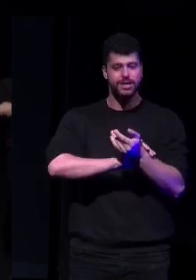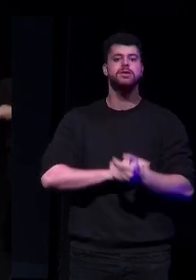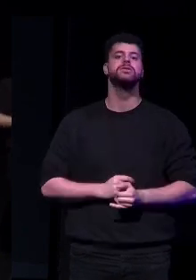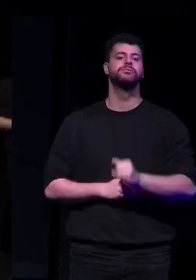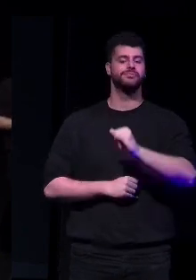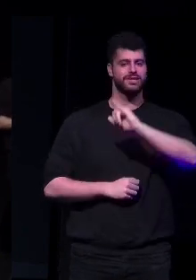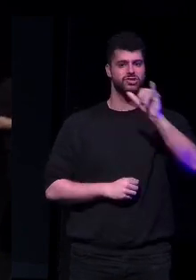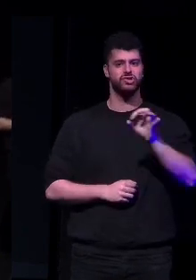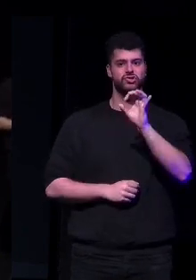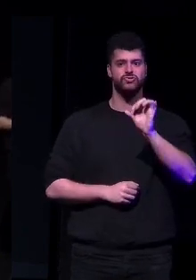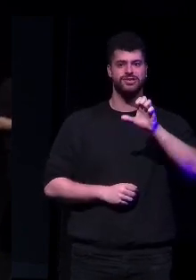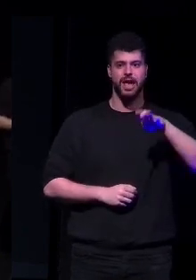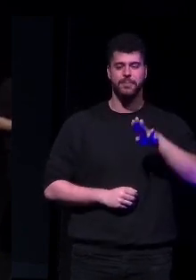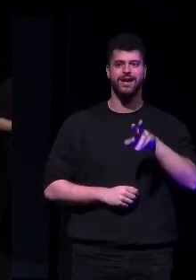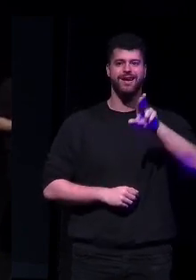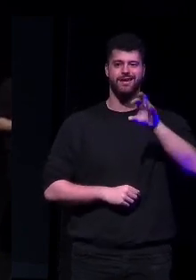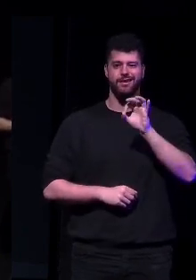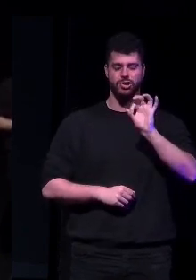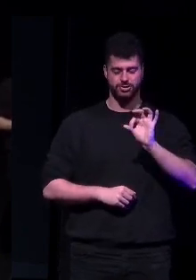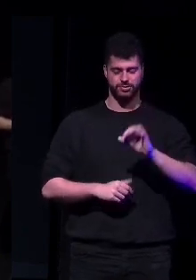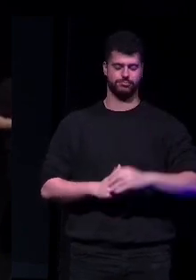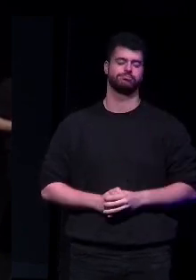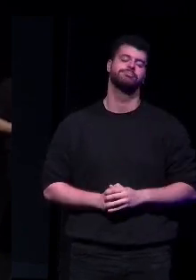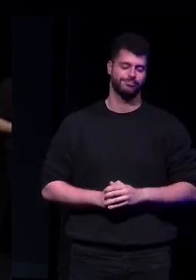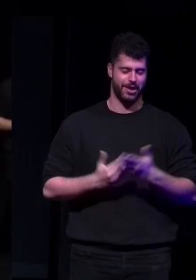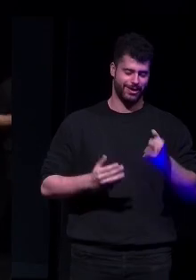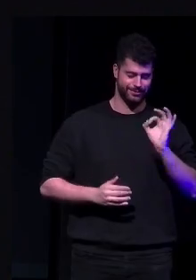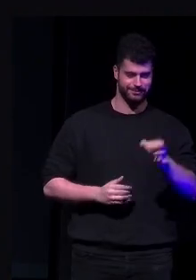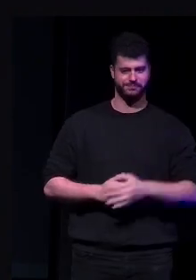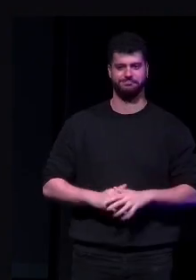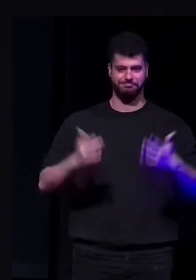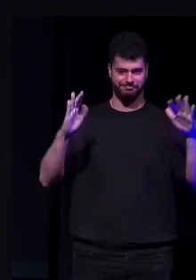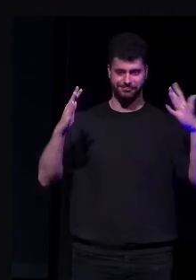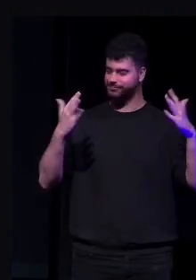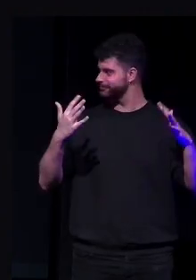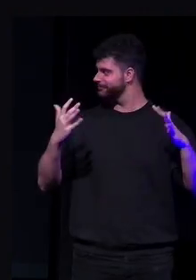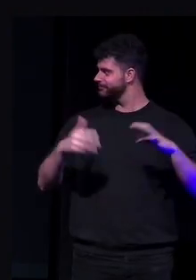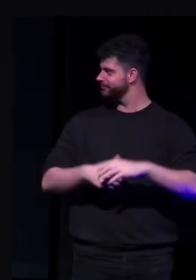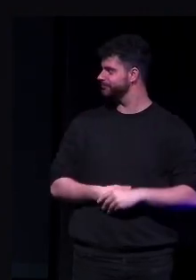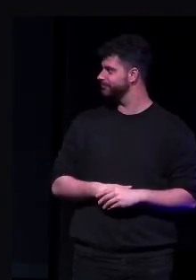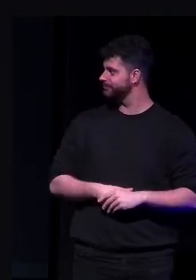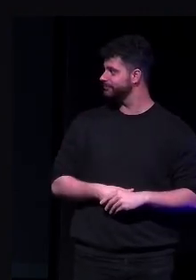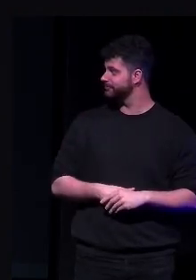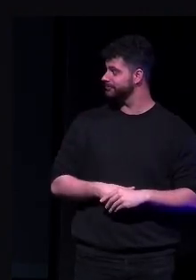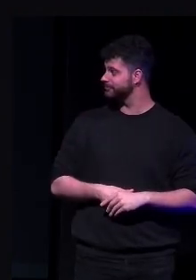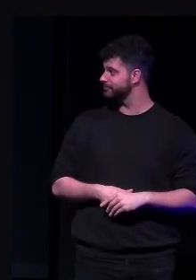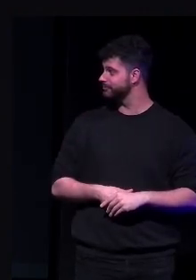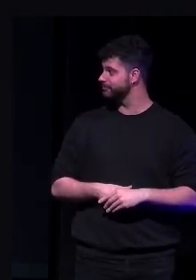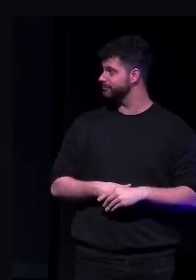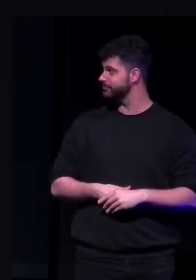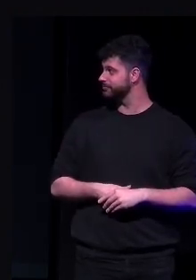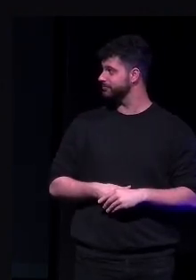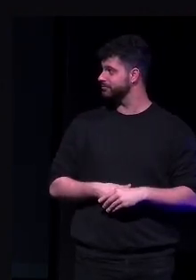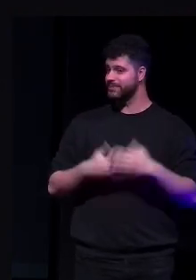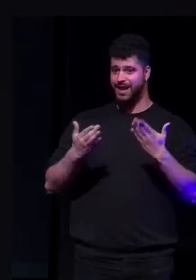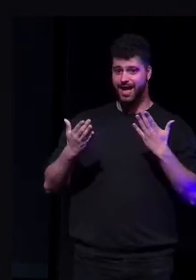Perdoneu. Per tancar aquesta edició dels Premis GIE, escoltem la darrera